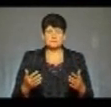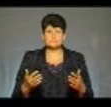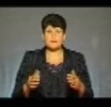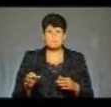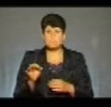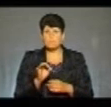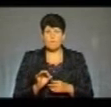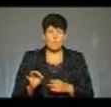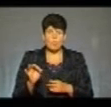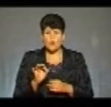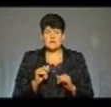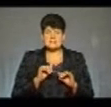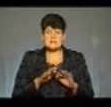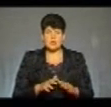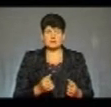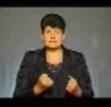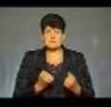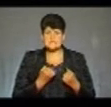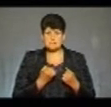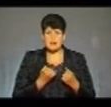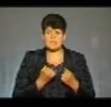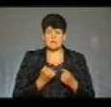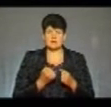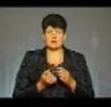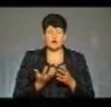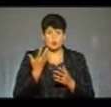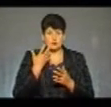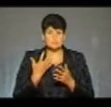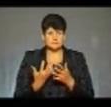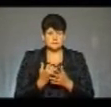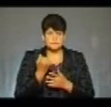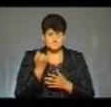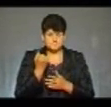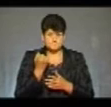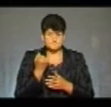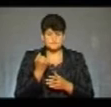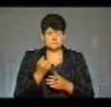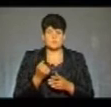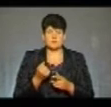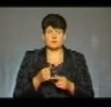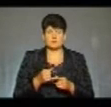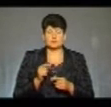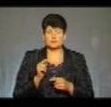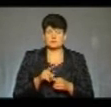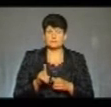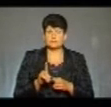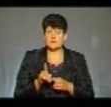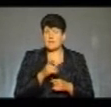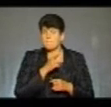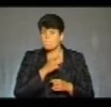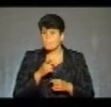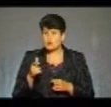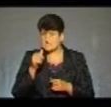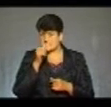про заходи безпеки при виявленні таких небезпечних предметів, адже на протязі